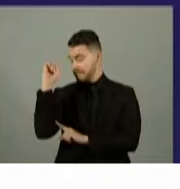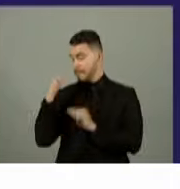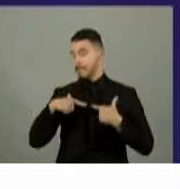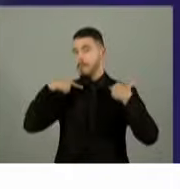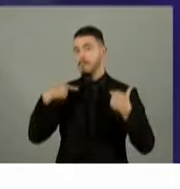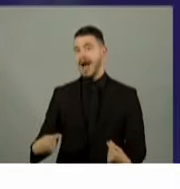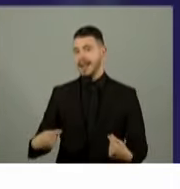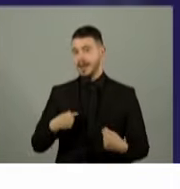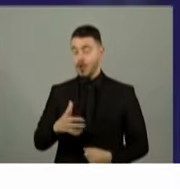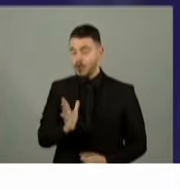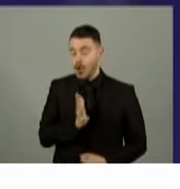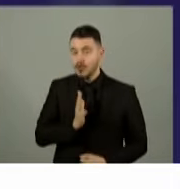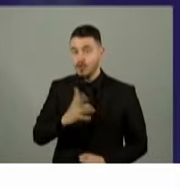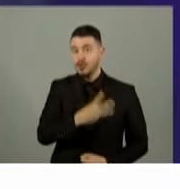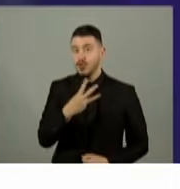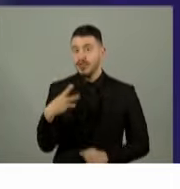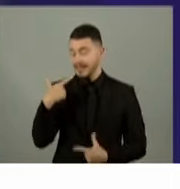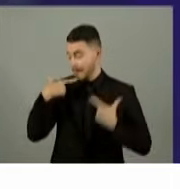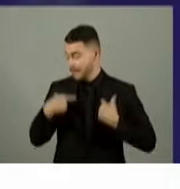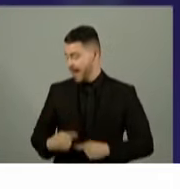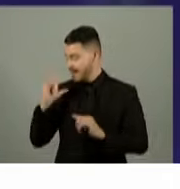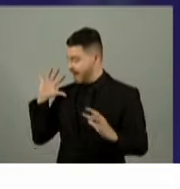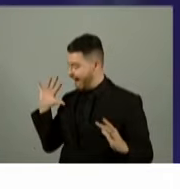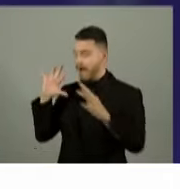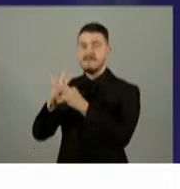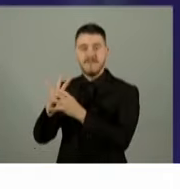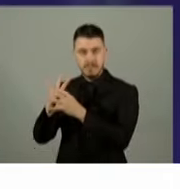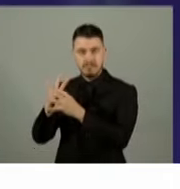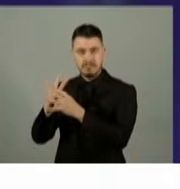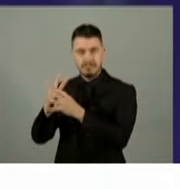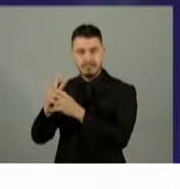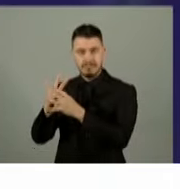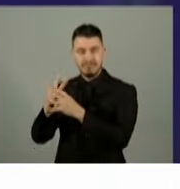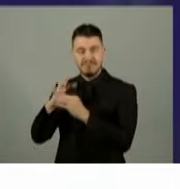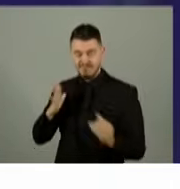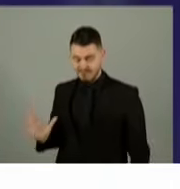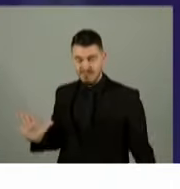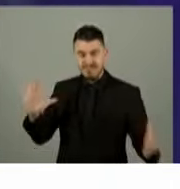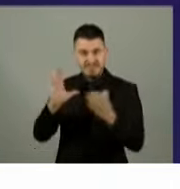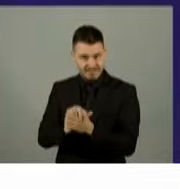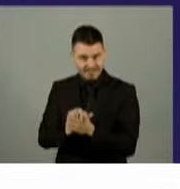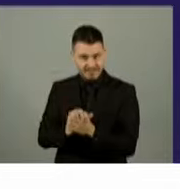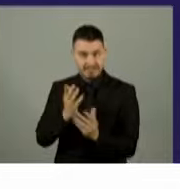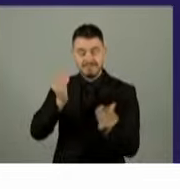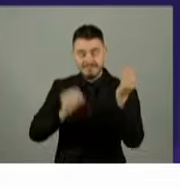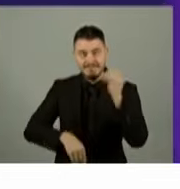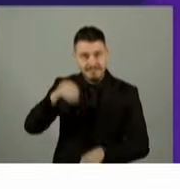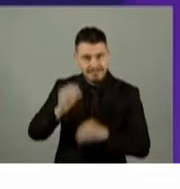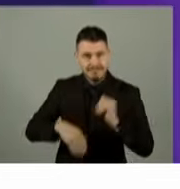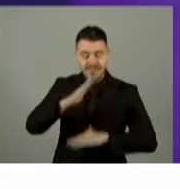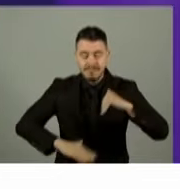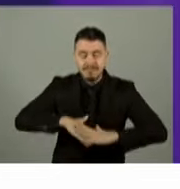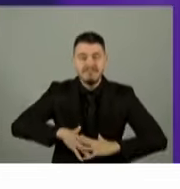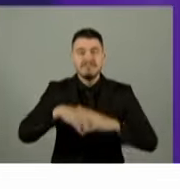συμβούλεψαν διαβάζοντας τον νόμο με τον τρόπο αυτό και το συμβούλεψαν. Ναι, σε περίπτωση ερμηνείας. Υπάρχει ένα ζήτημα. Επειδή ακόμη δεν έχει